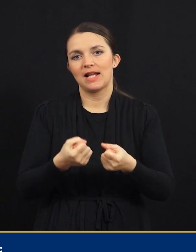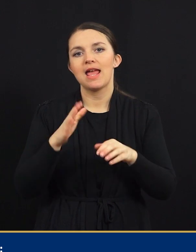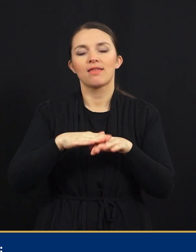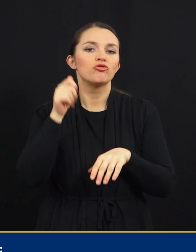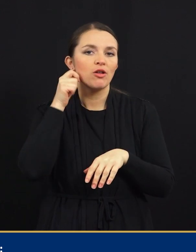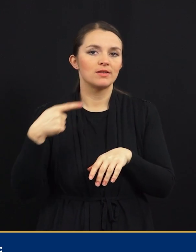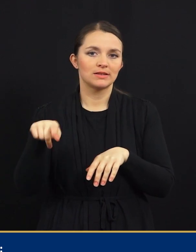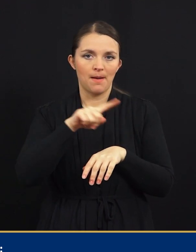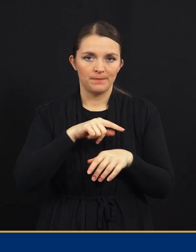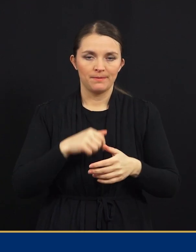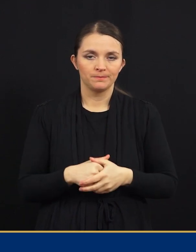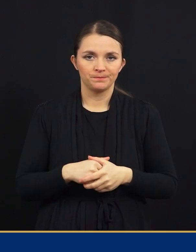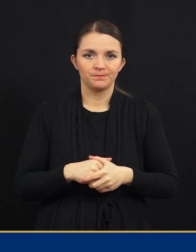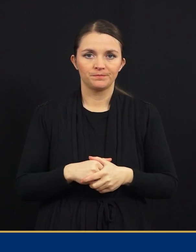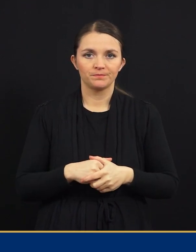nad ženskami.